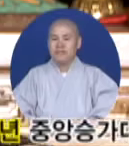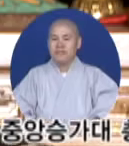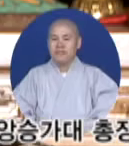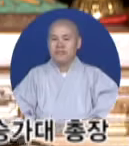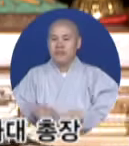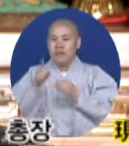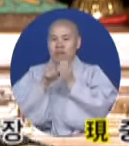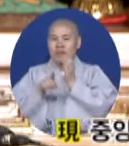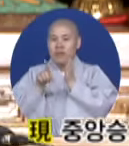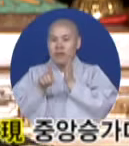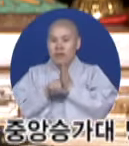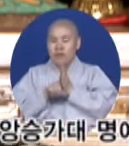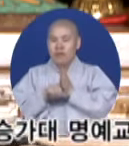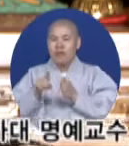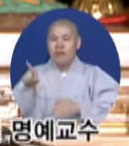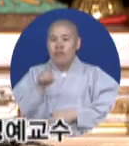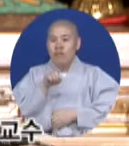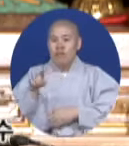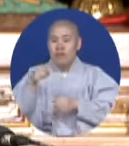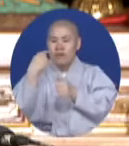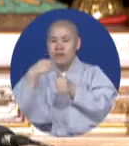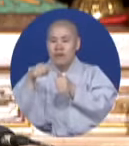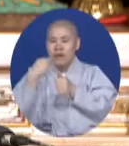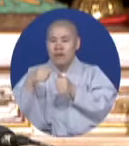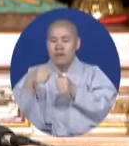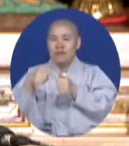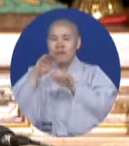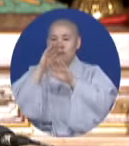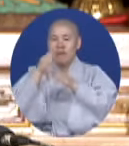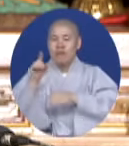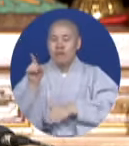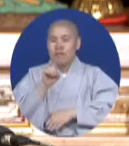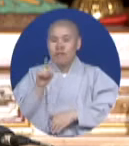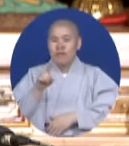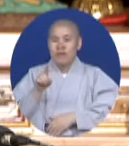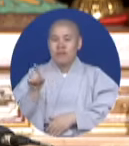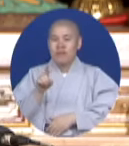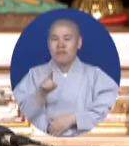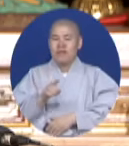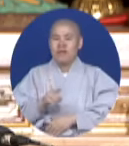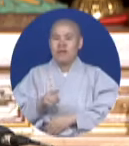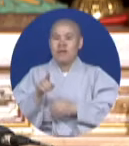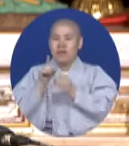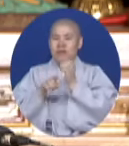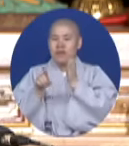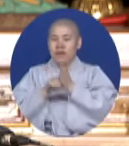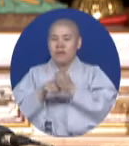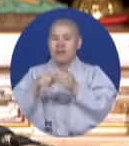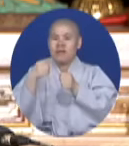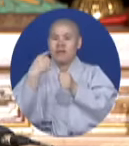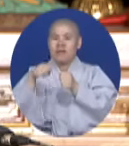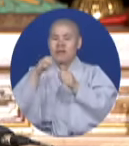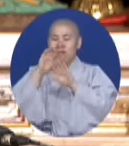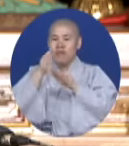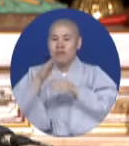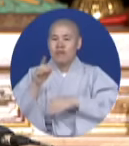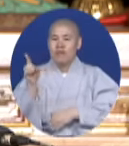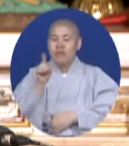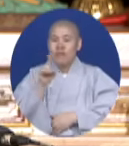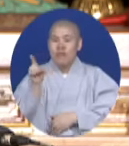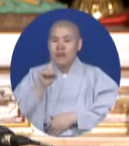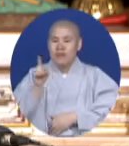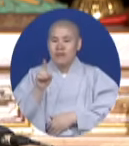불교에서는 무엇을 가르치는가? 불교에서 가르치는 내용이 무엇인가?